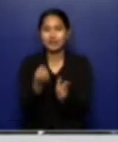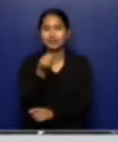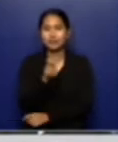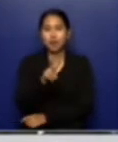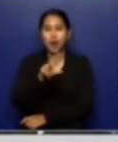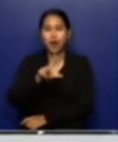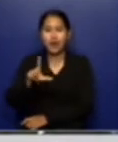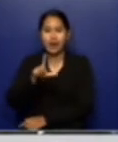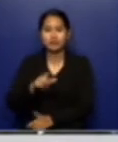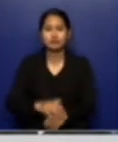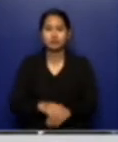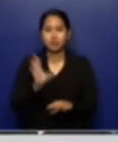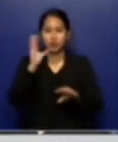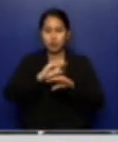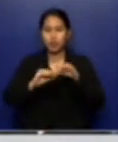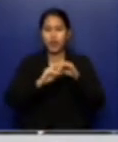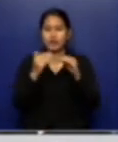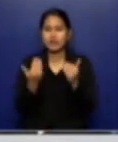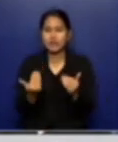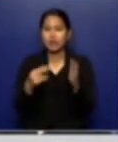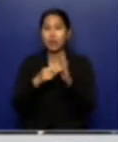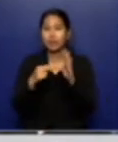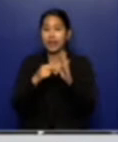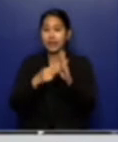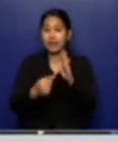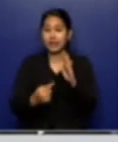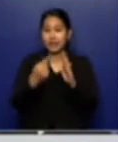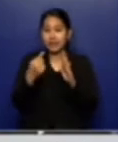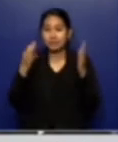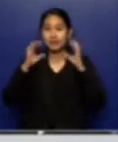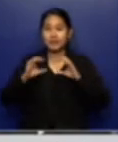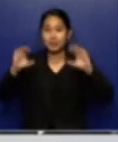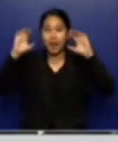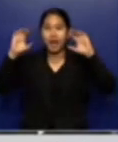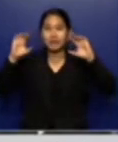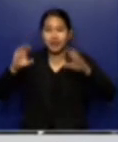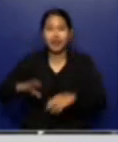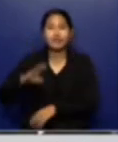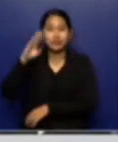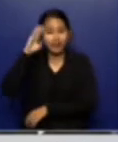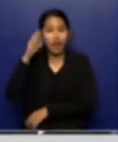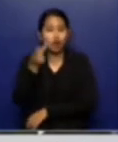ผมถึงบอกโครงการนี้มันเริ่มมาตั้งแต่สมัยรัฐบาลคสช.